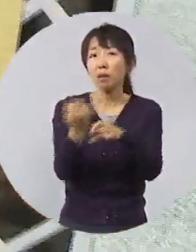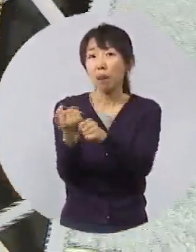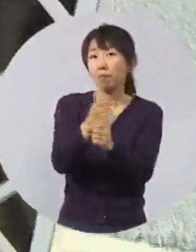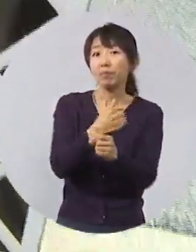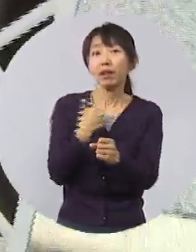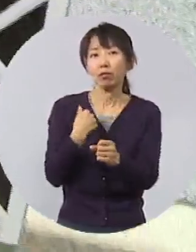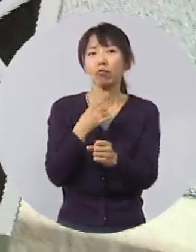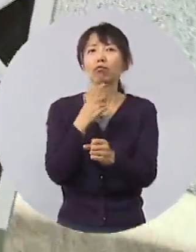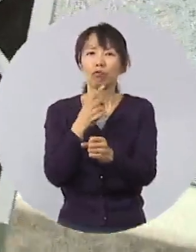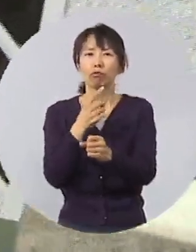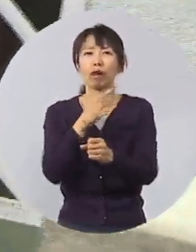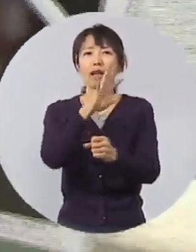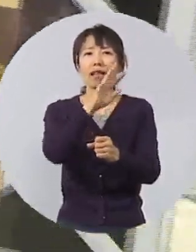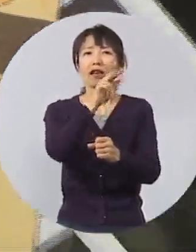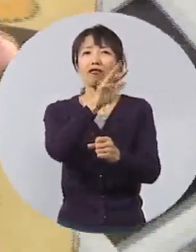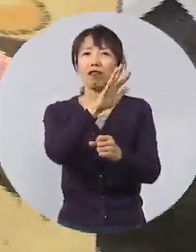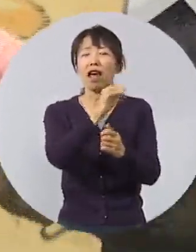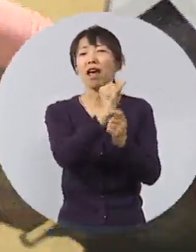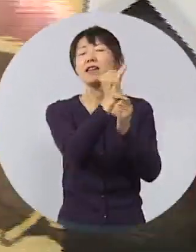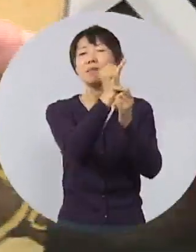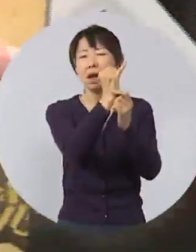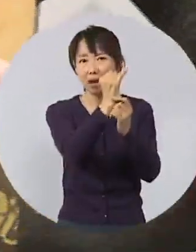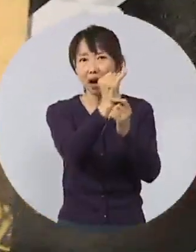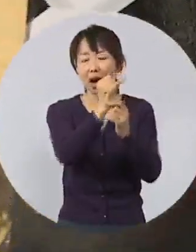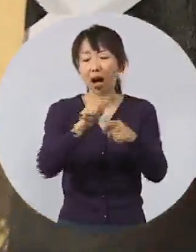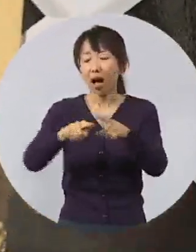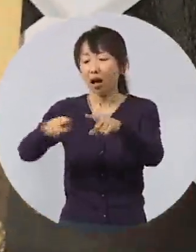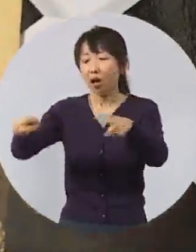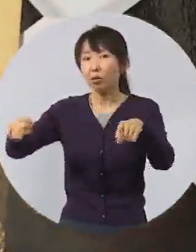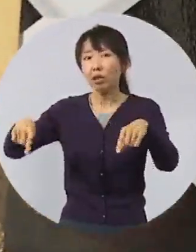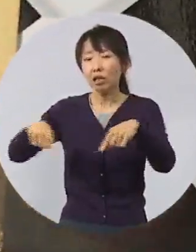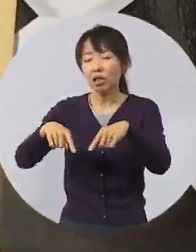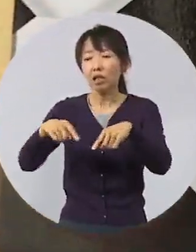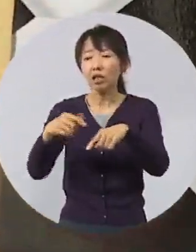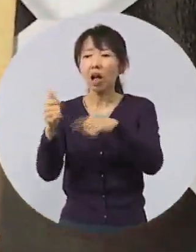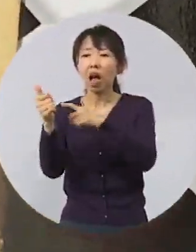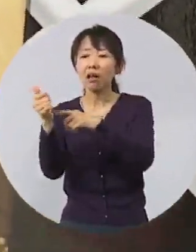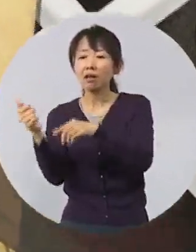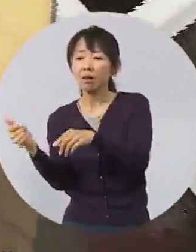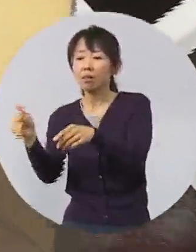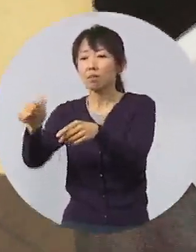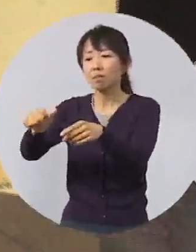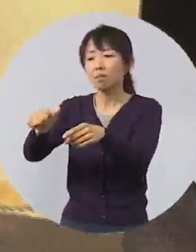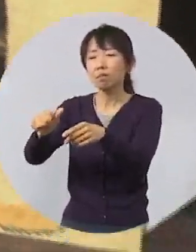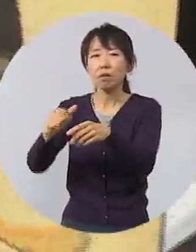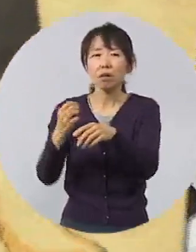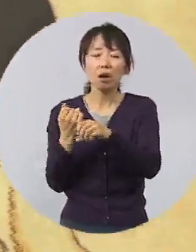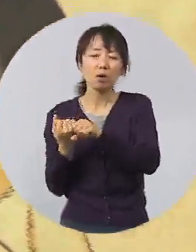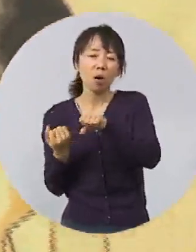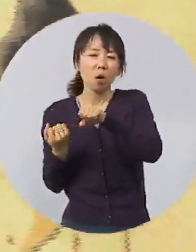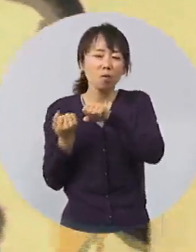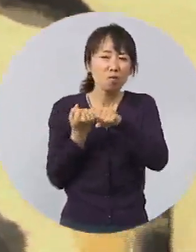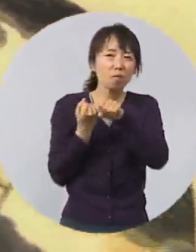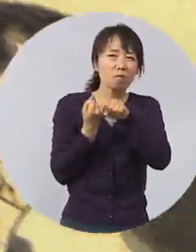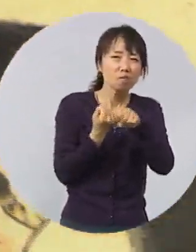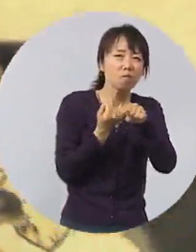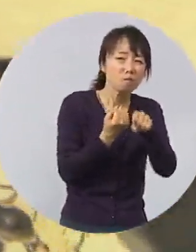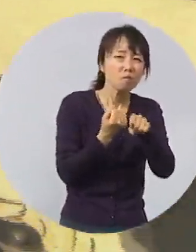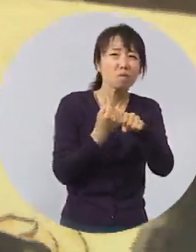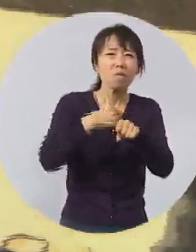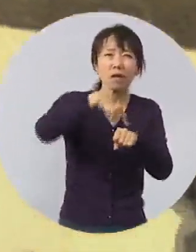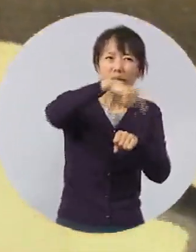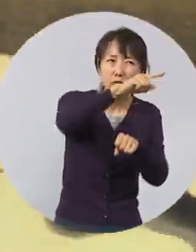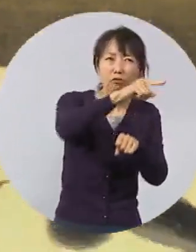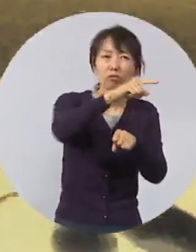ども、この台のところに小栗半官が乗ってずっと熊野、遠い熊野のところまで連れていくという風